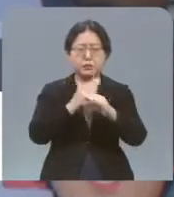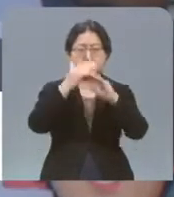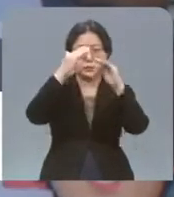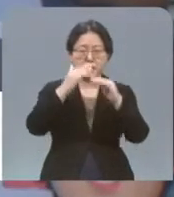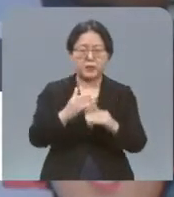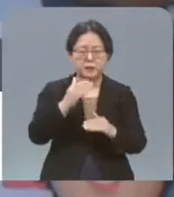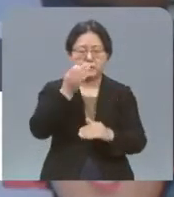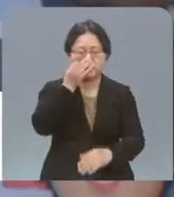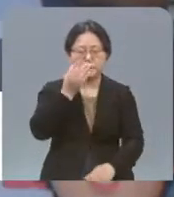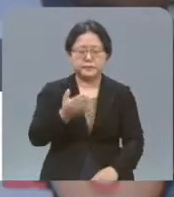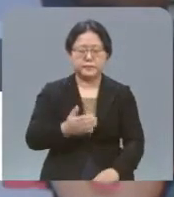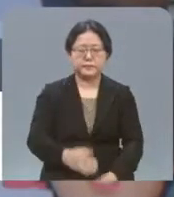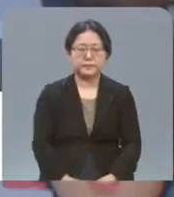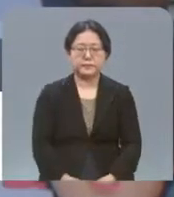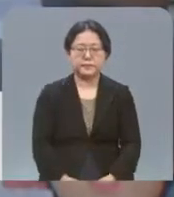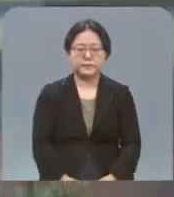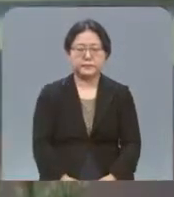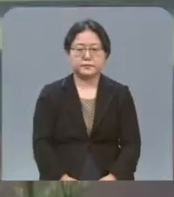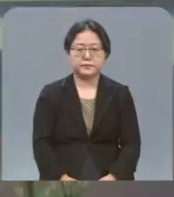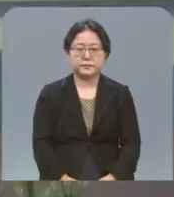김혜린 기자입니다.